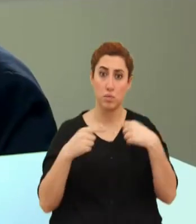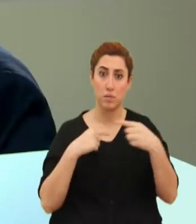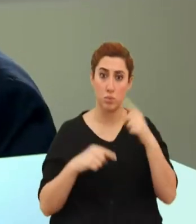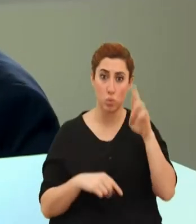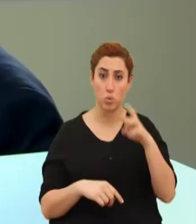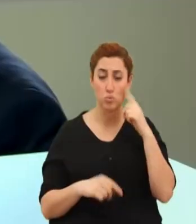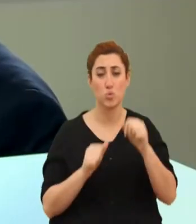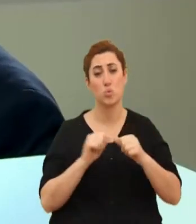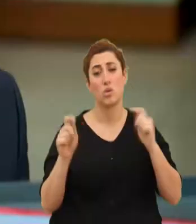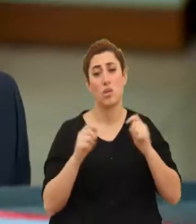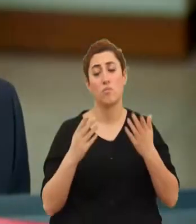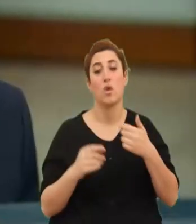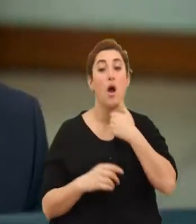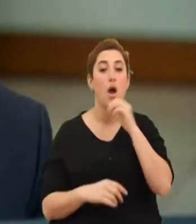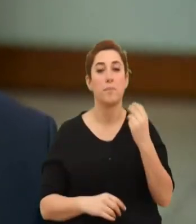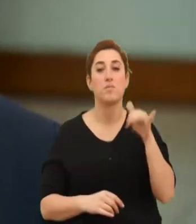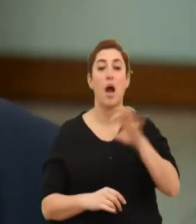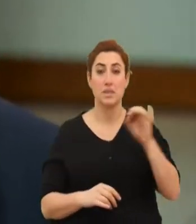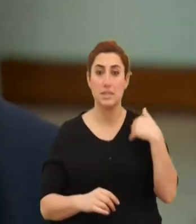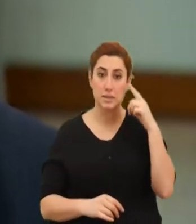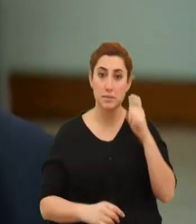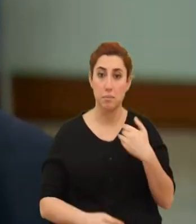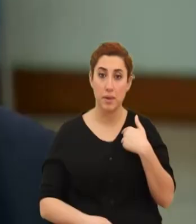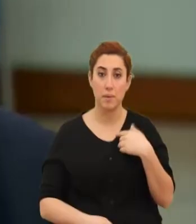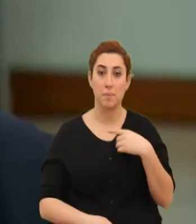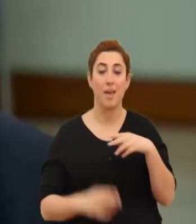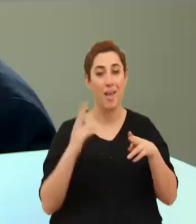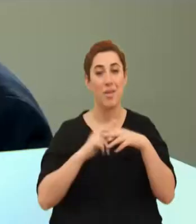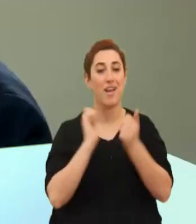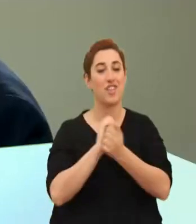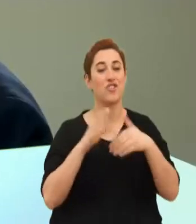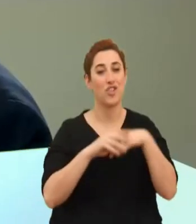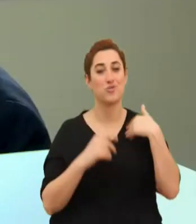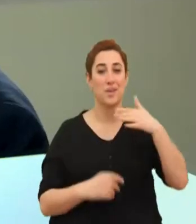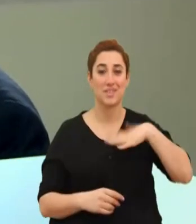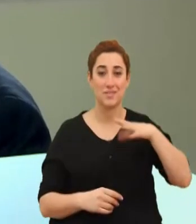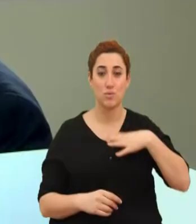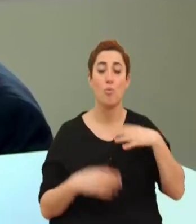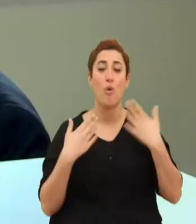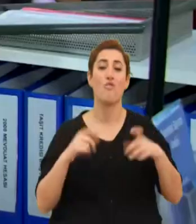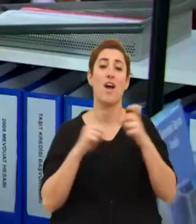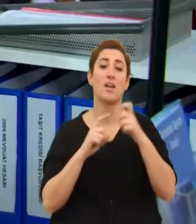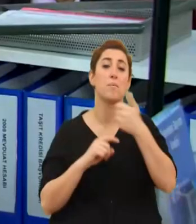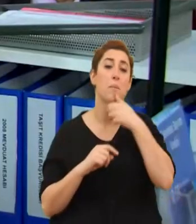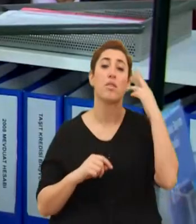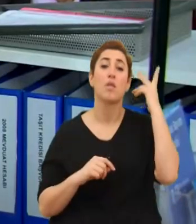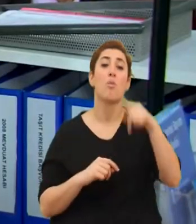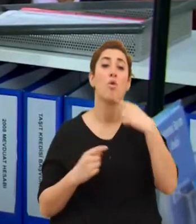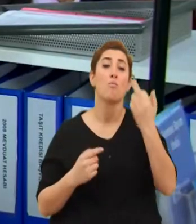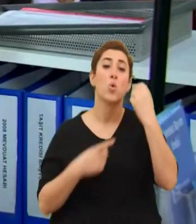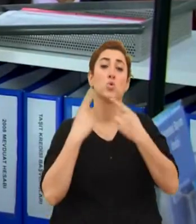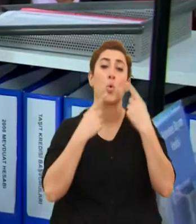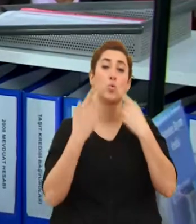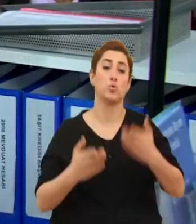Küs müsünüz? Uzattınız ama. Abicim, haksız mıyım Allah aşkına? Yani bir an önce ailesiyle tanışmak istiyorum. Of Erdem, babamı tanımıyorsun, böyle boş